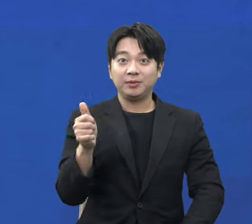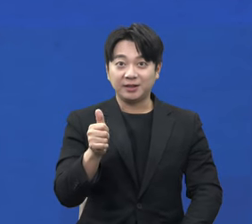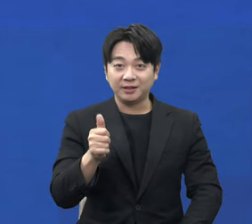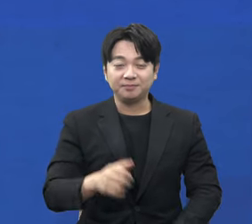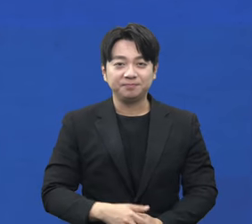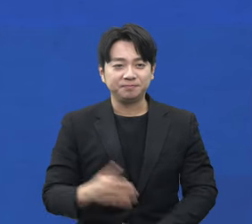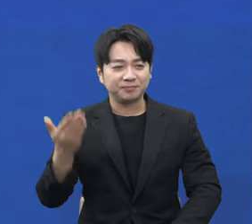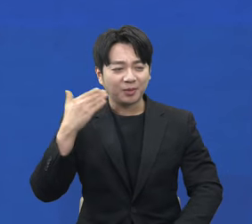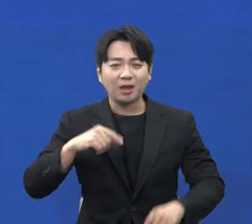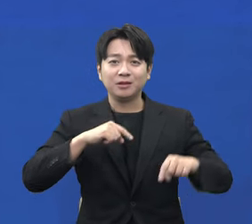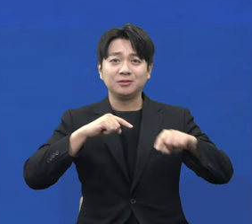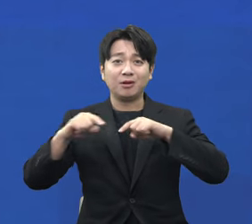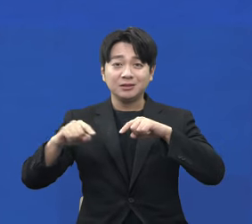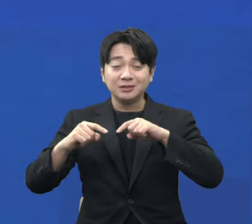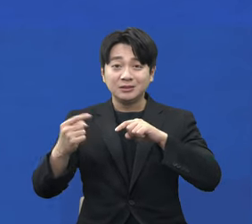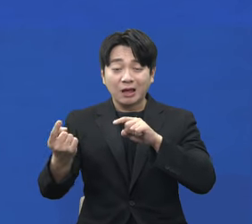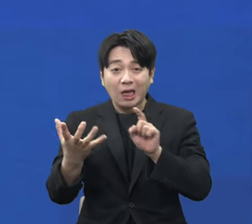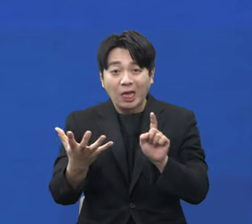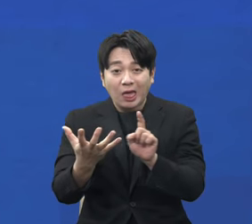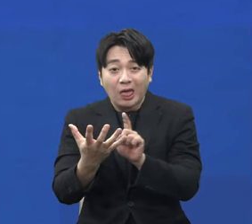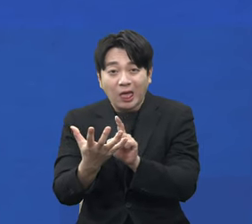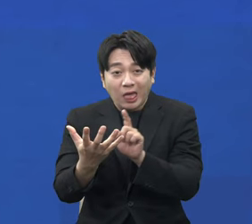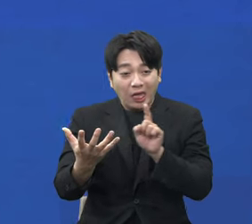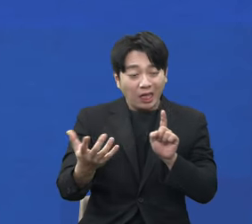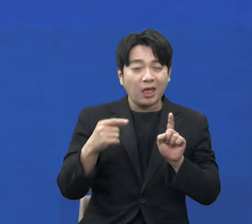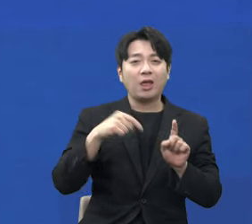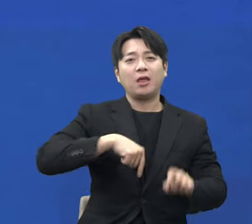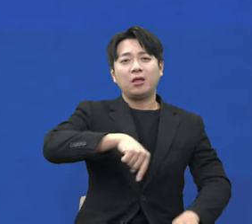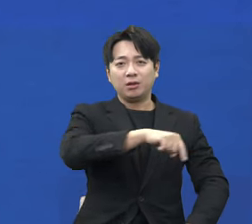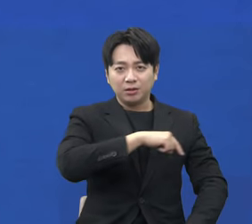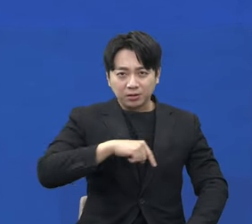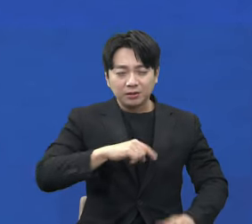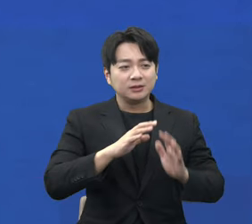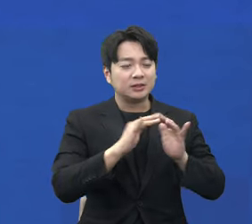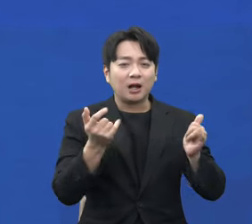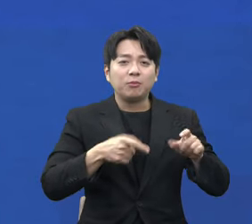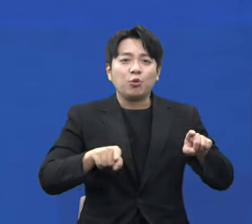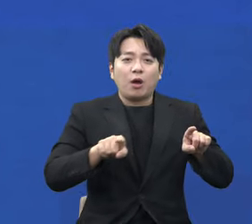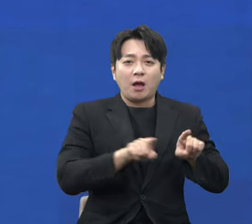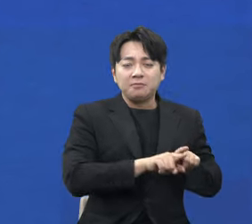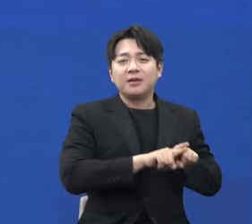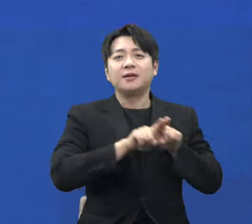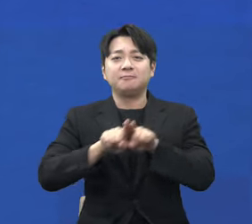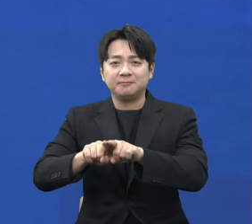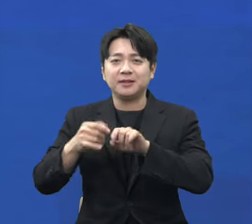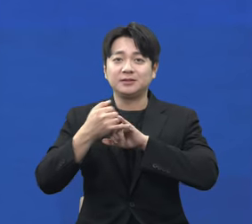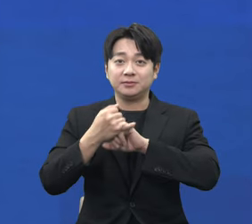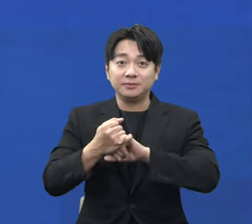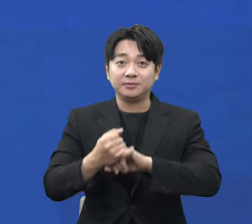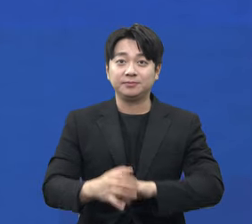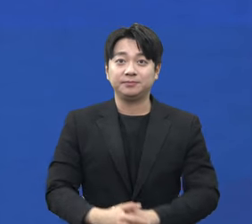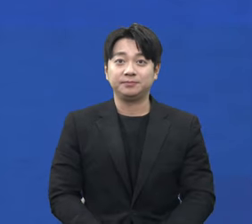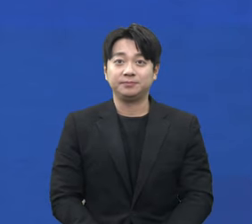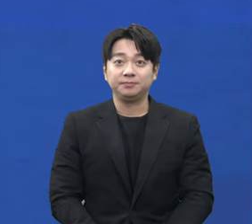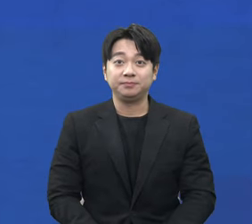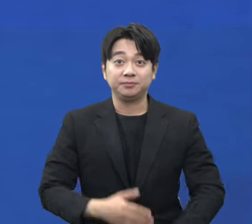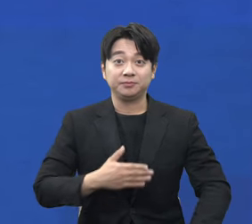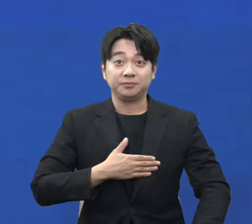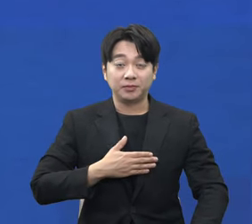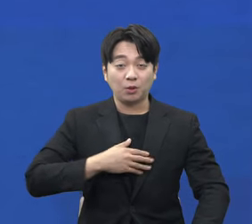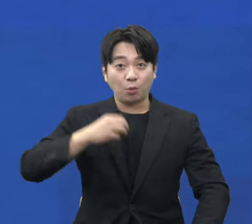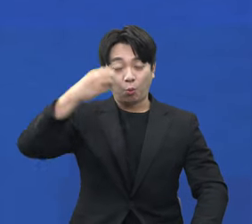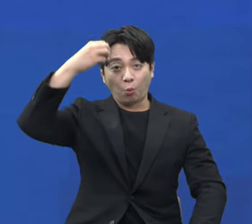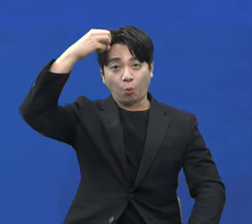함께 대학생들과 함께 송치윤이 변방에서 중심으로 달려나가 계십니다. 저는 고등학교 재학